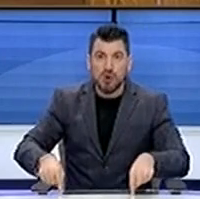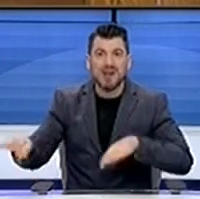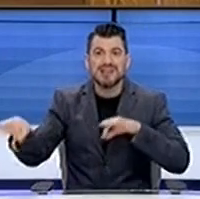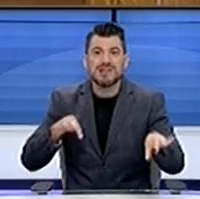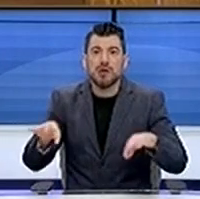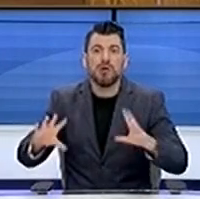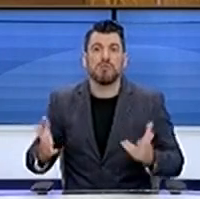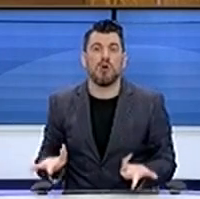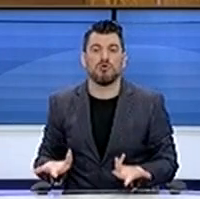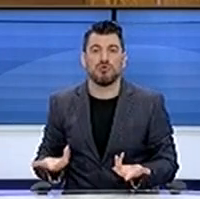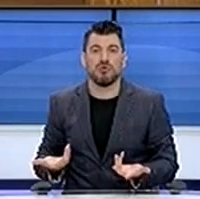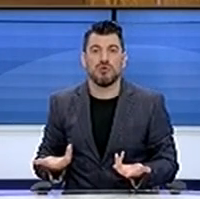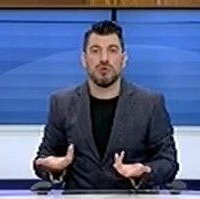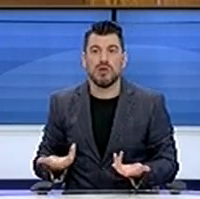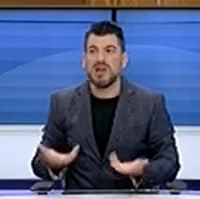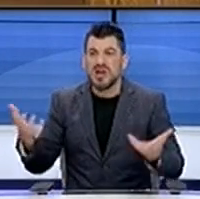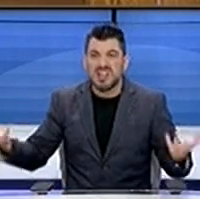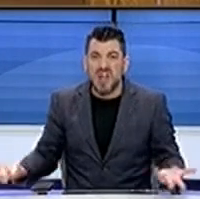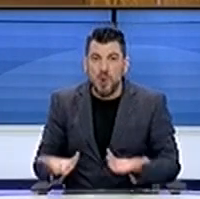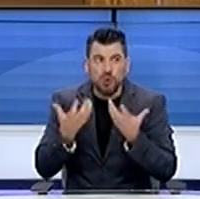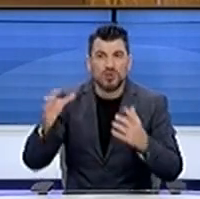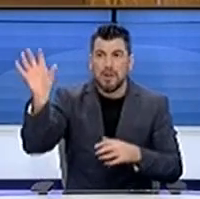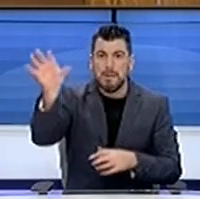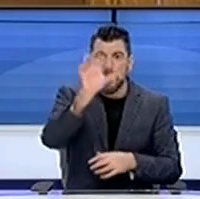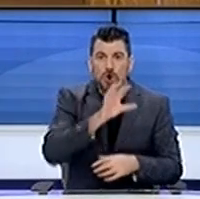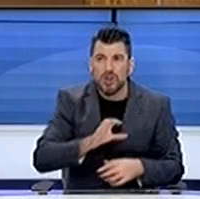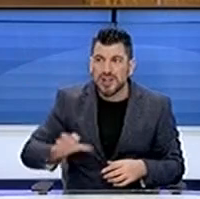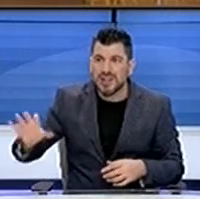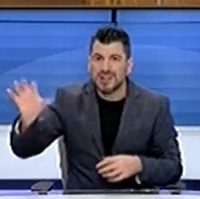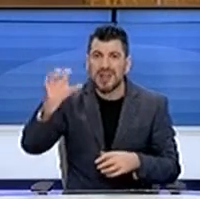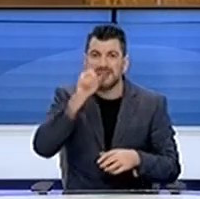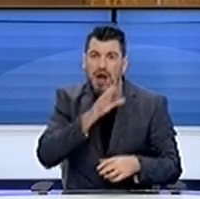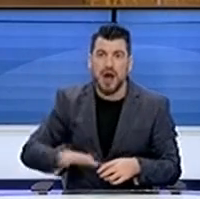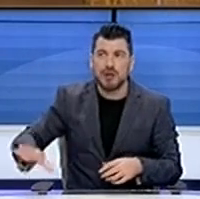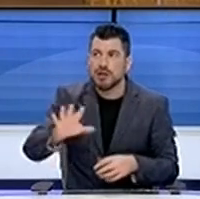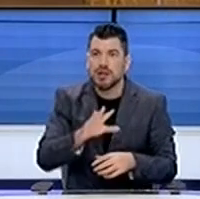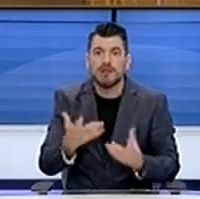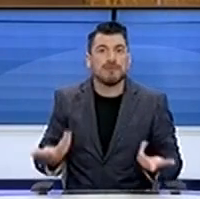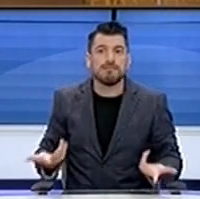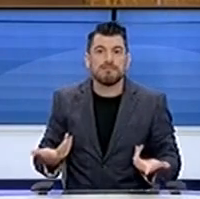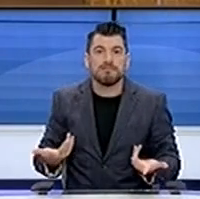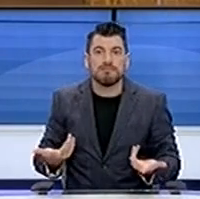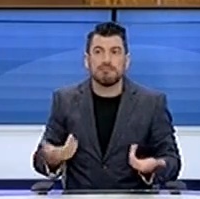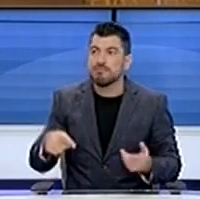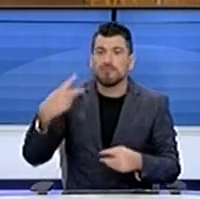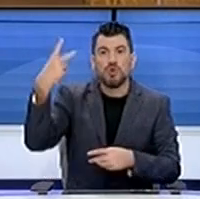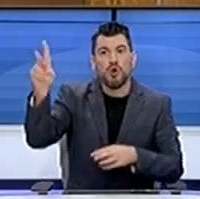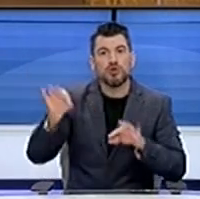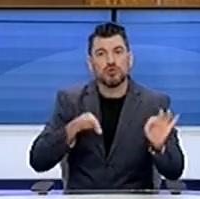μέρες οι Αδάμες, οι Βαρυμπόποι, του Τατώ, οι Θρακομακεδόνες, οι Αφίδνες, το Κρυονέρι, πριν έρθει το κακό και στην υπόλοιπη